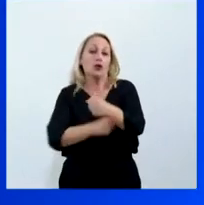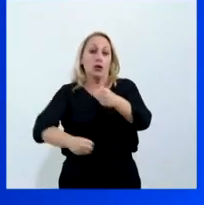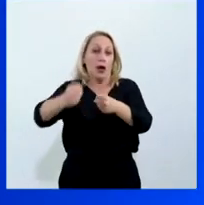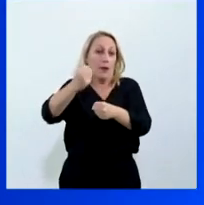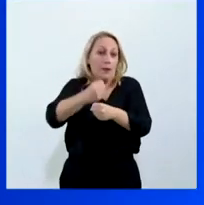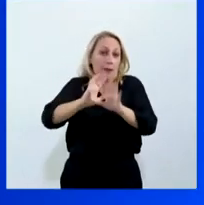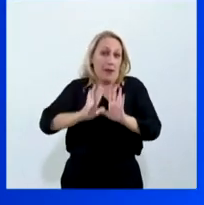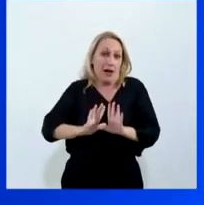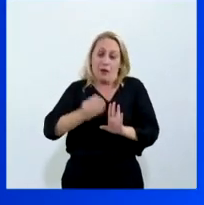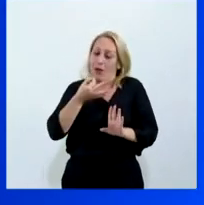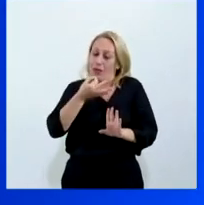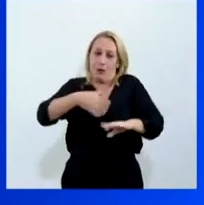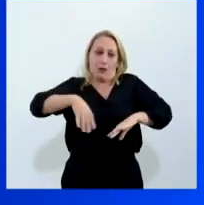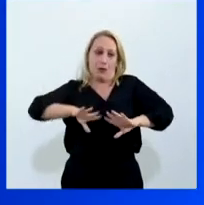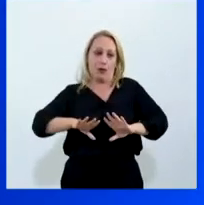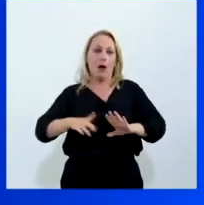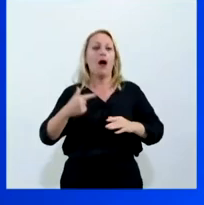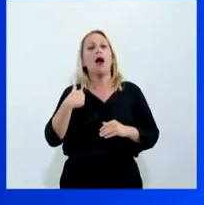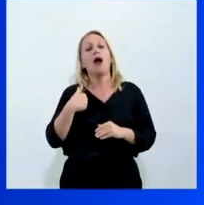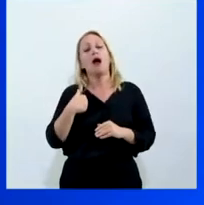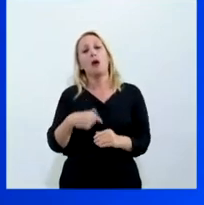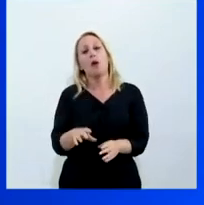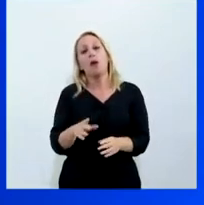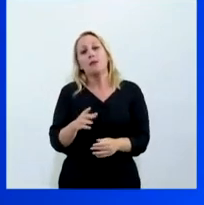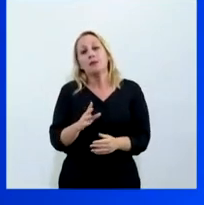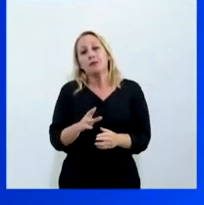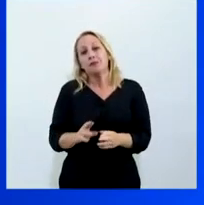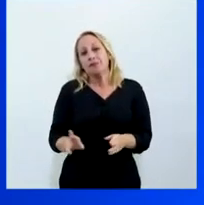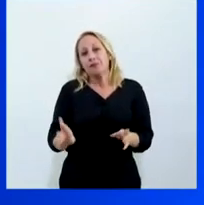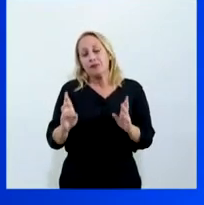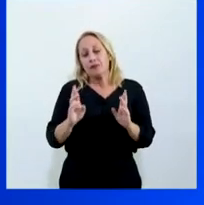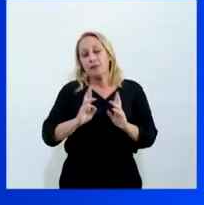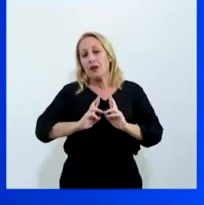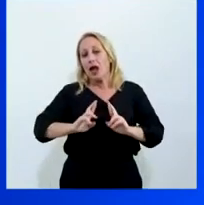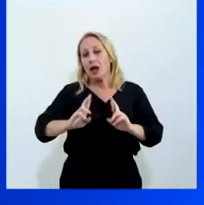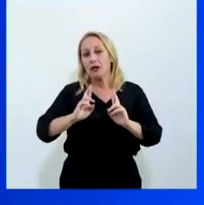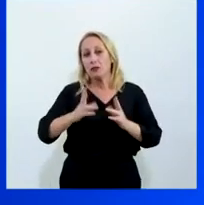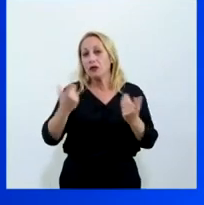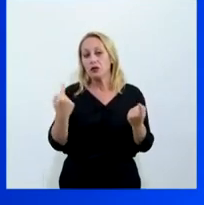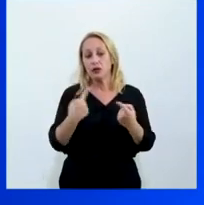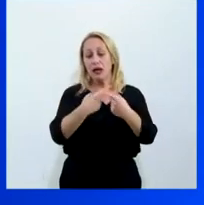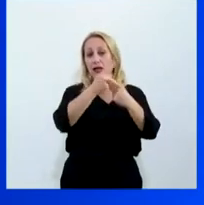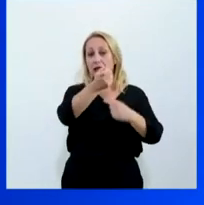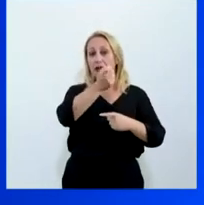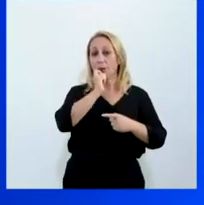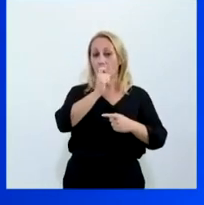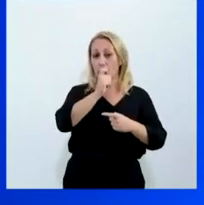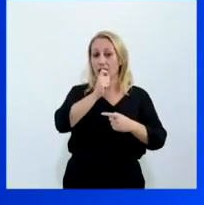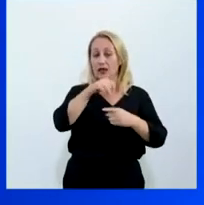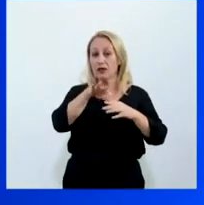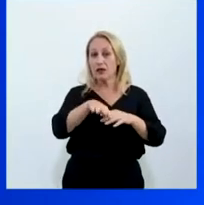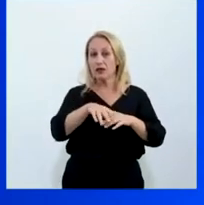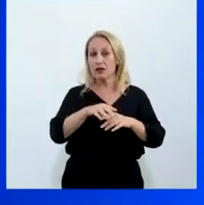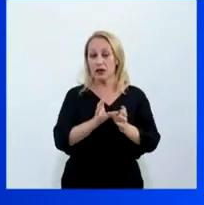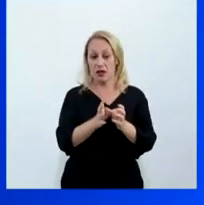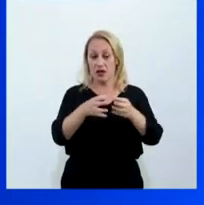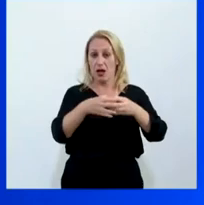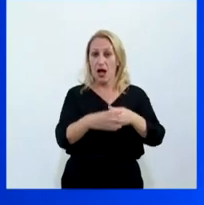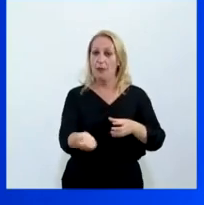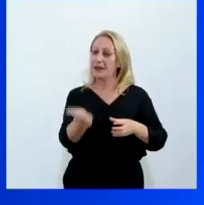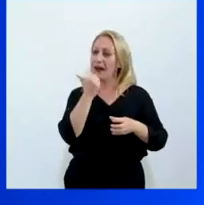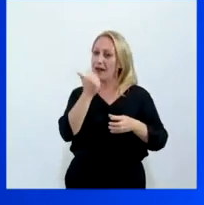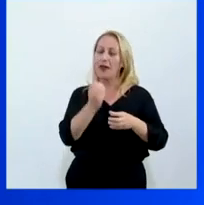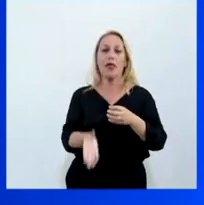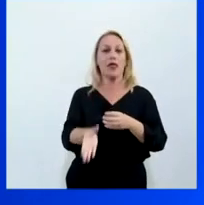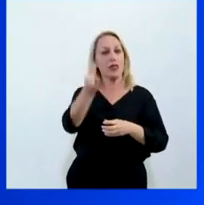από τη βάση του κόμματος. Εγώ προσβλέπω σε μια αξιωματική αντιπολίτευση, η οποία θα έχει μάθει από τα λάθη της και η